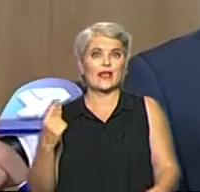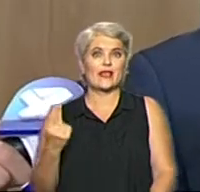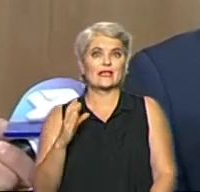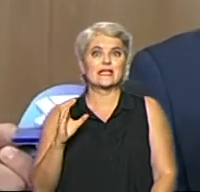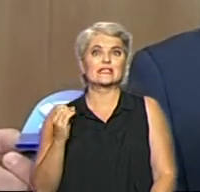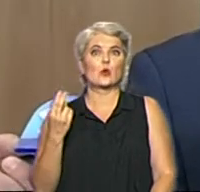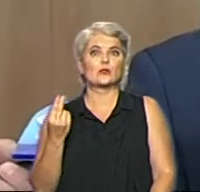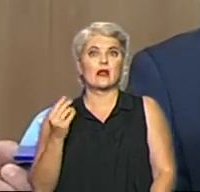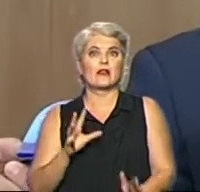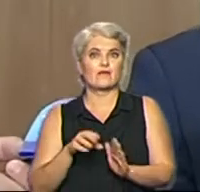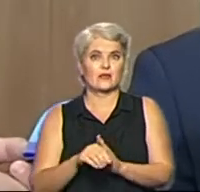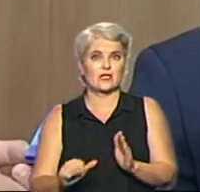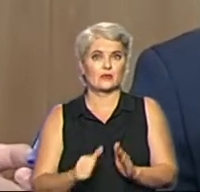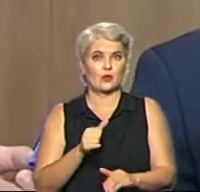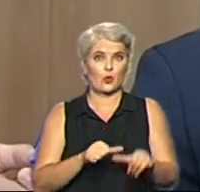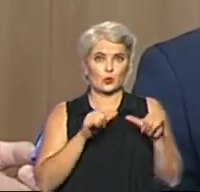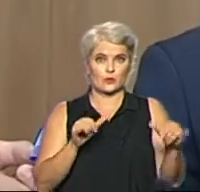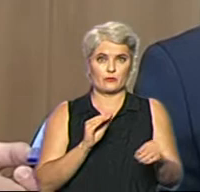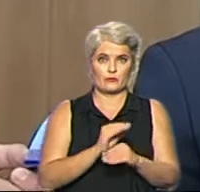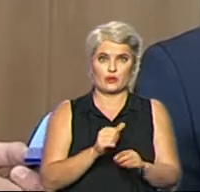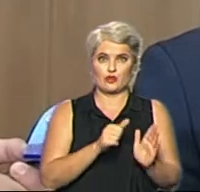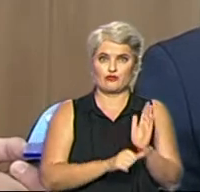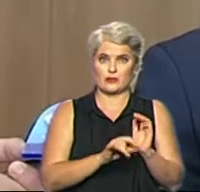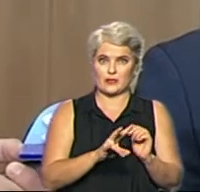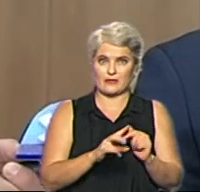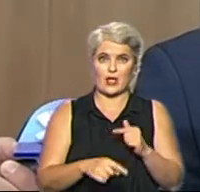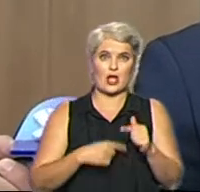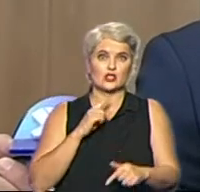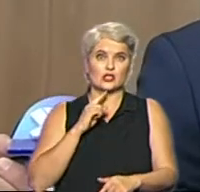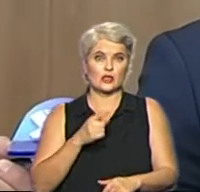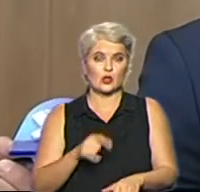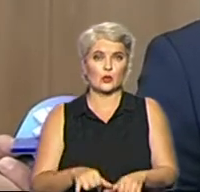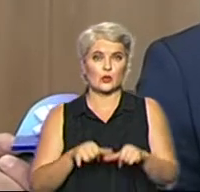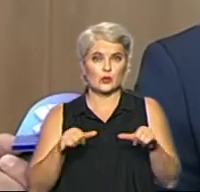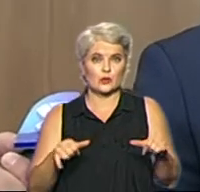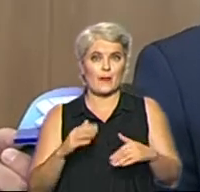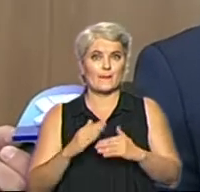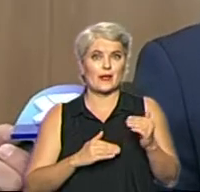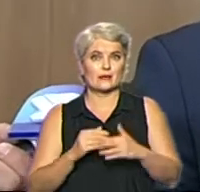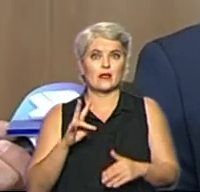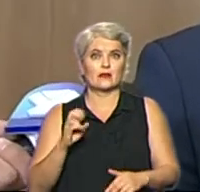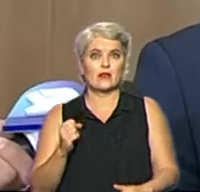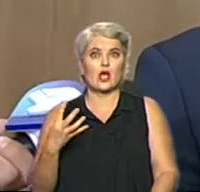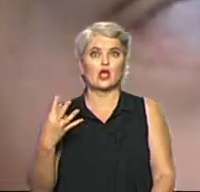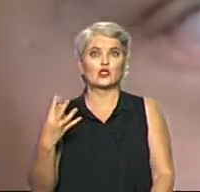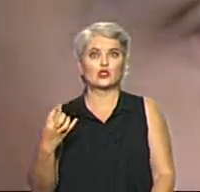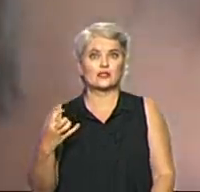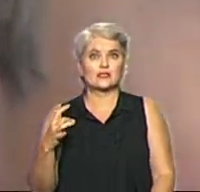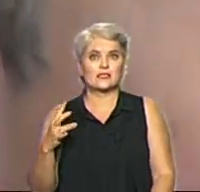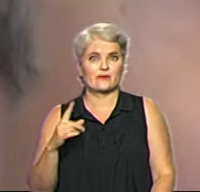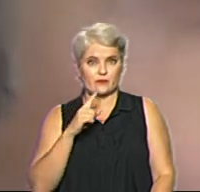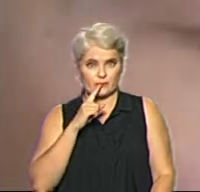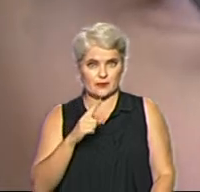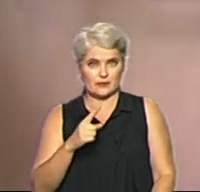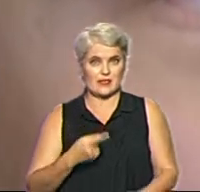внесок. Спочатку він зросте на 60 гривень, а вже через рік він зросте практично на 400 гривень в місяць. Цей